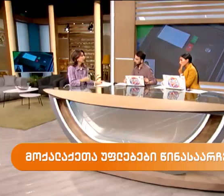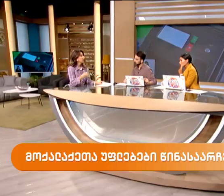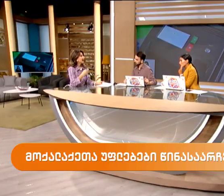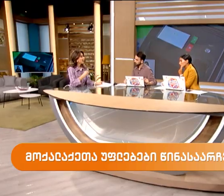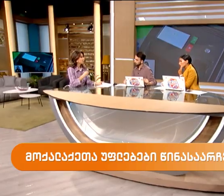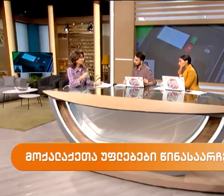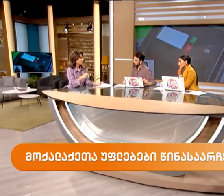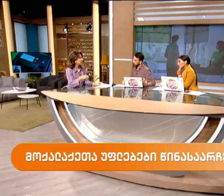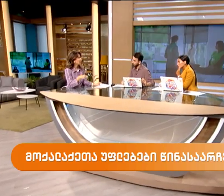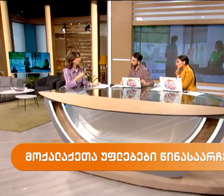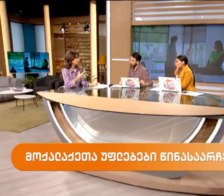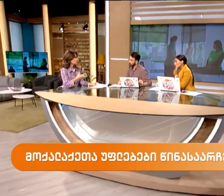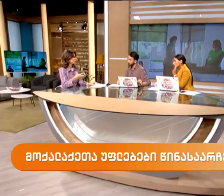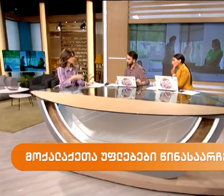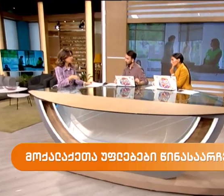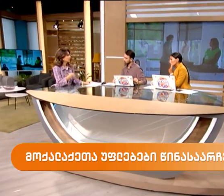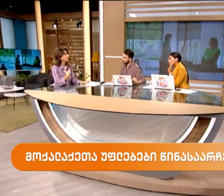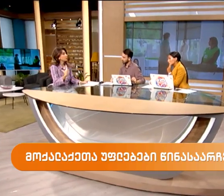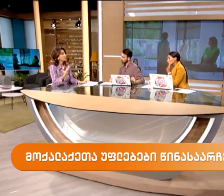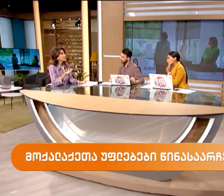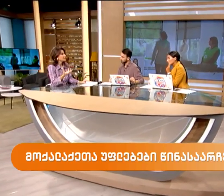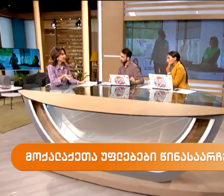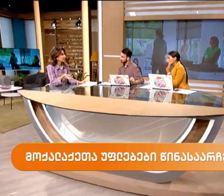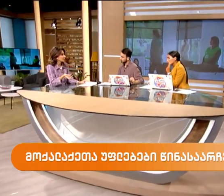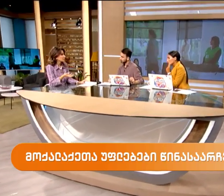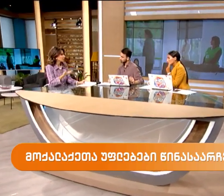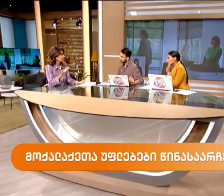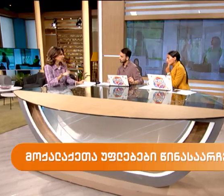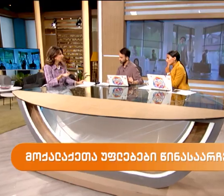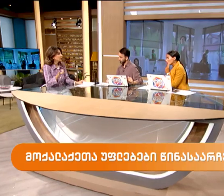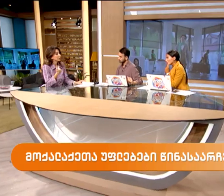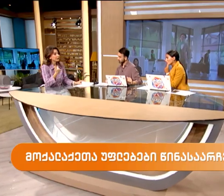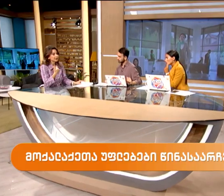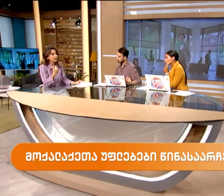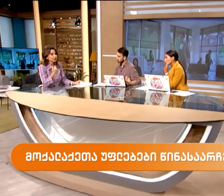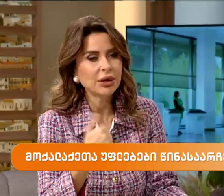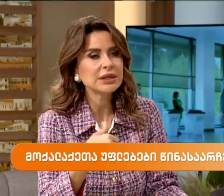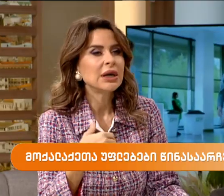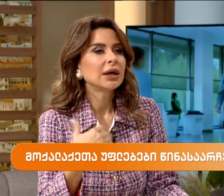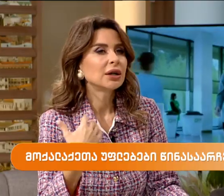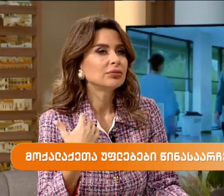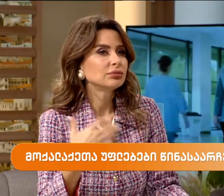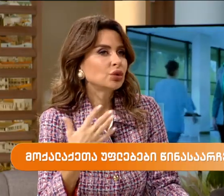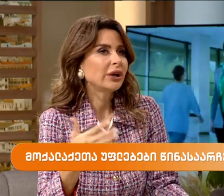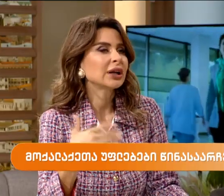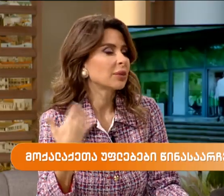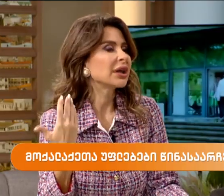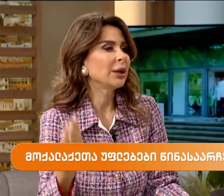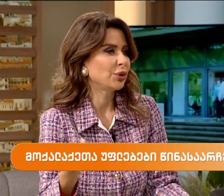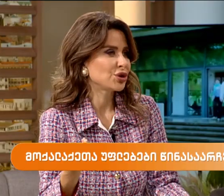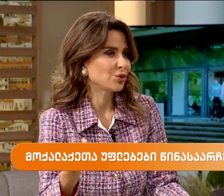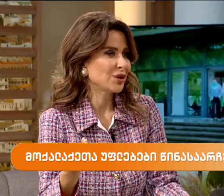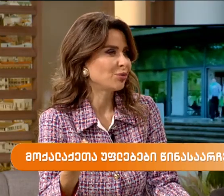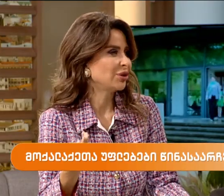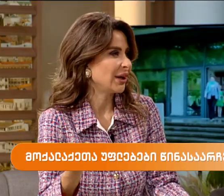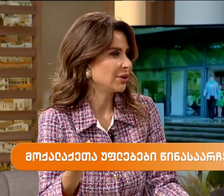ოქტომბრამდე, ამ პირმა, ან მისმა ოჯახის წევრმა, ვინც ვერ ახერხებს მოკლედ გადაადგილებას, თუ ვერ ახერხებს